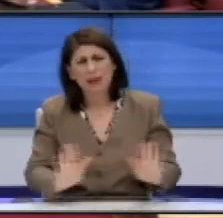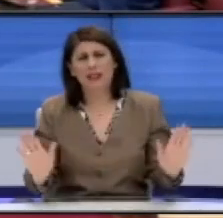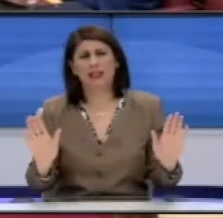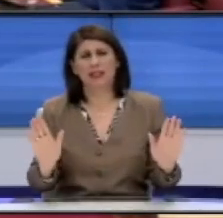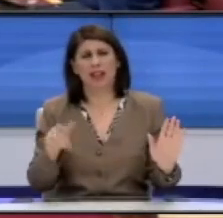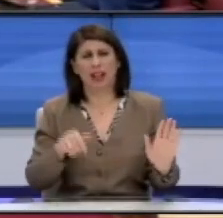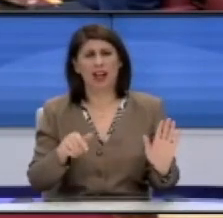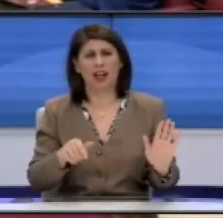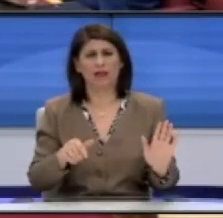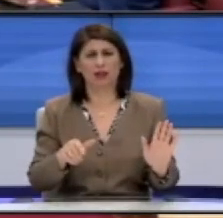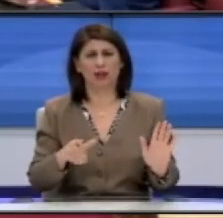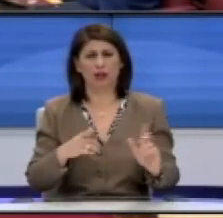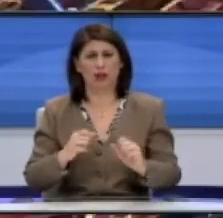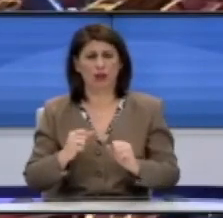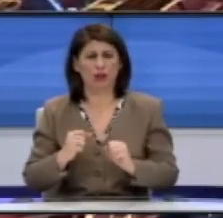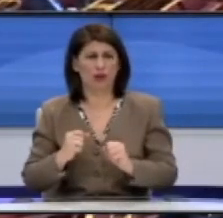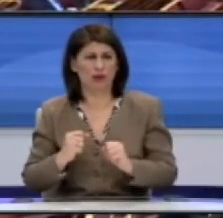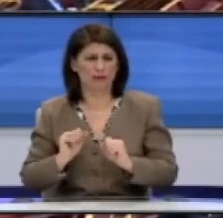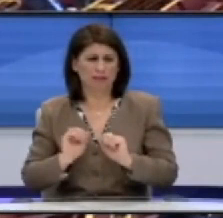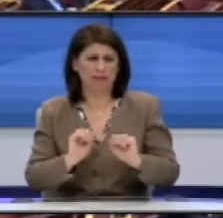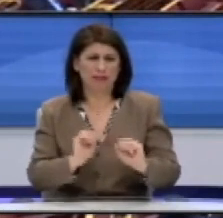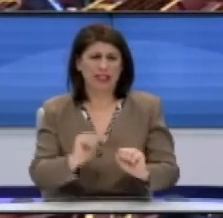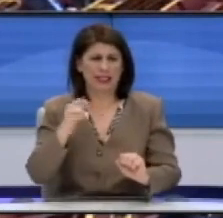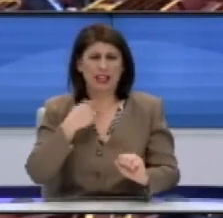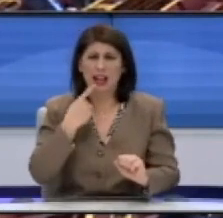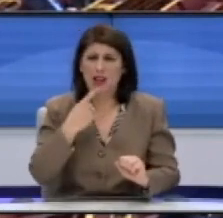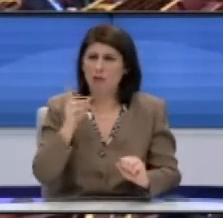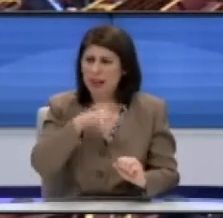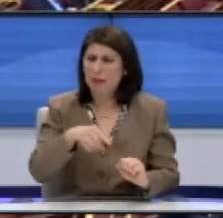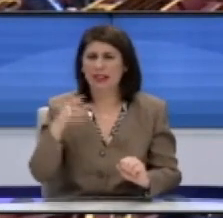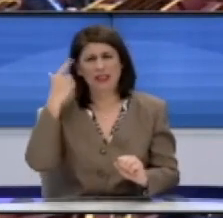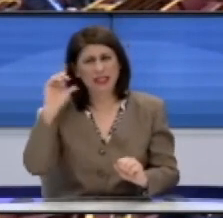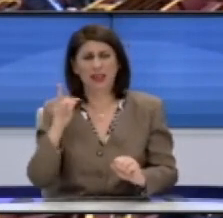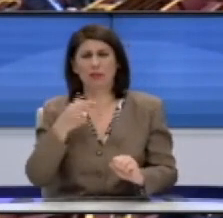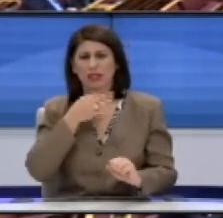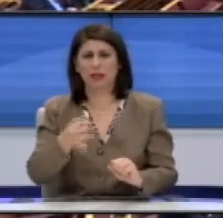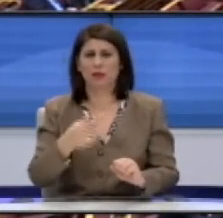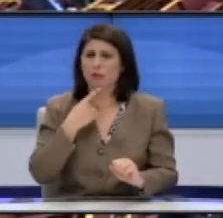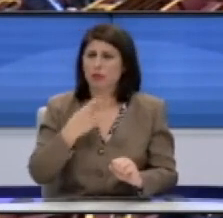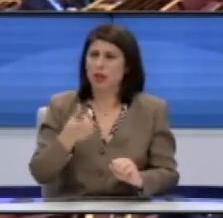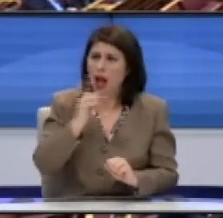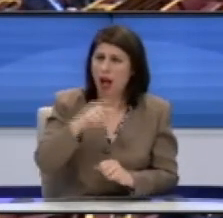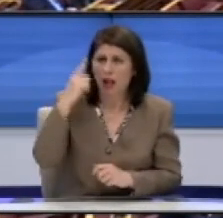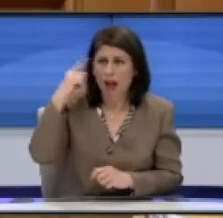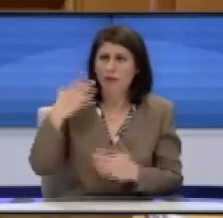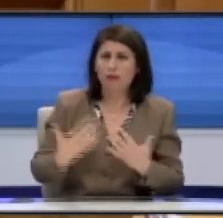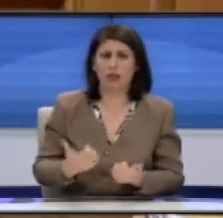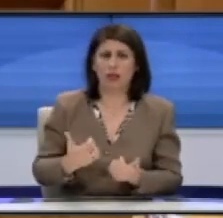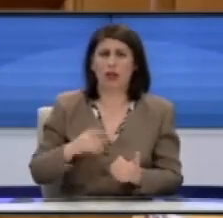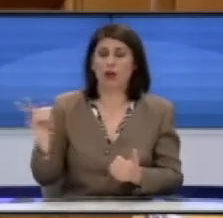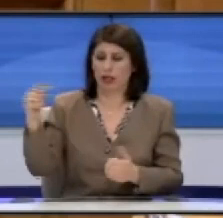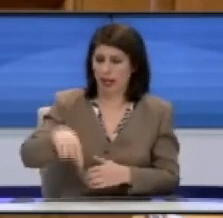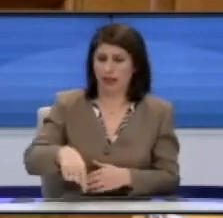ποινικές κυρώσεις αν ασκήσουν τις αρμοδιότητές τους με τρόπο διαφορετικό από τον από αυτόν